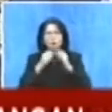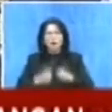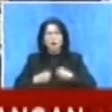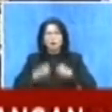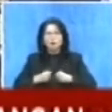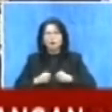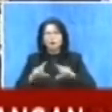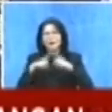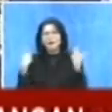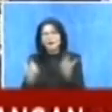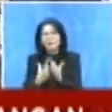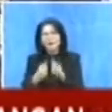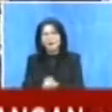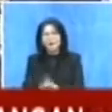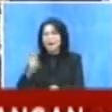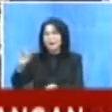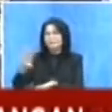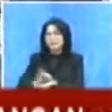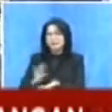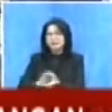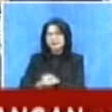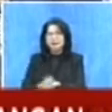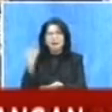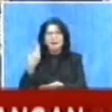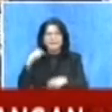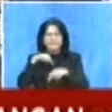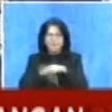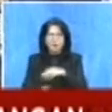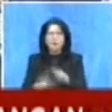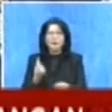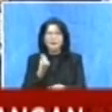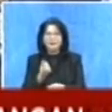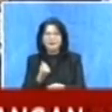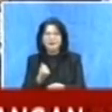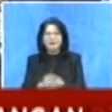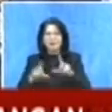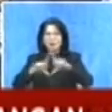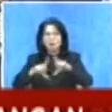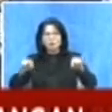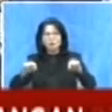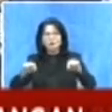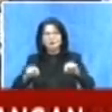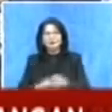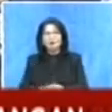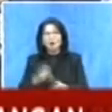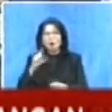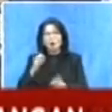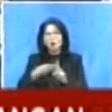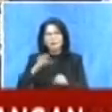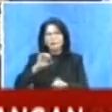lembaga pengelola investasi serta pendalaman pasar obligasi negara. Selain